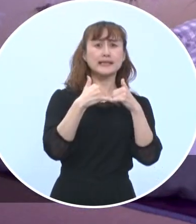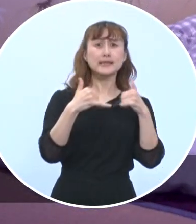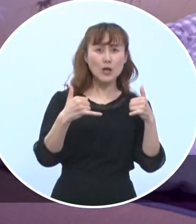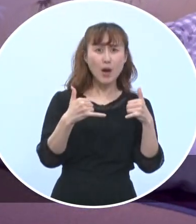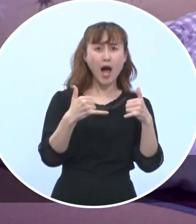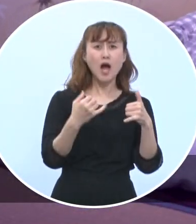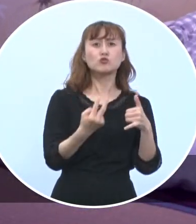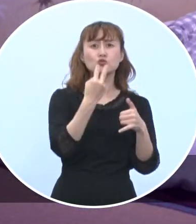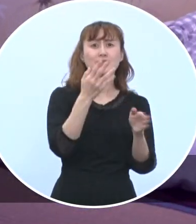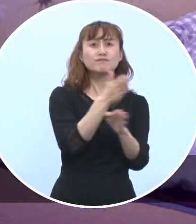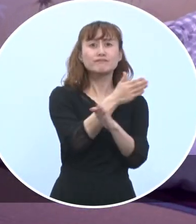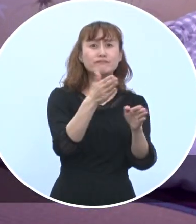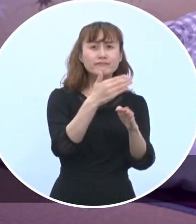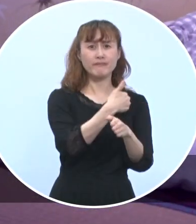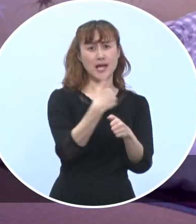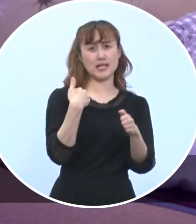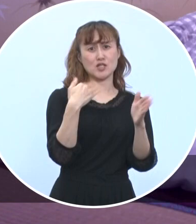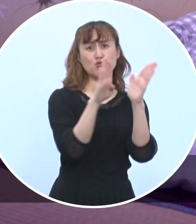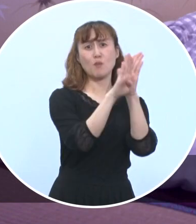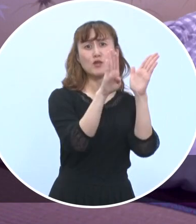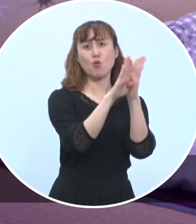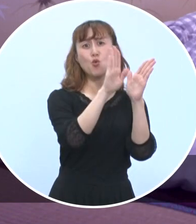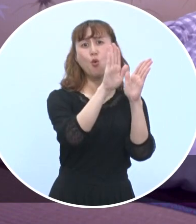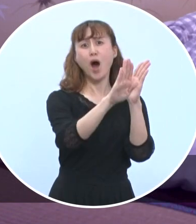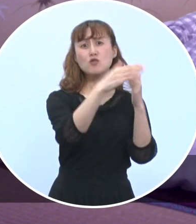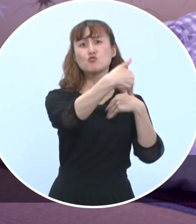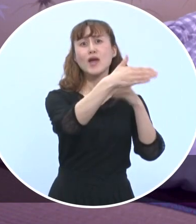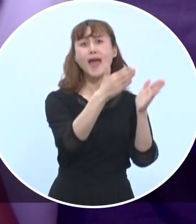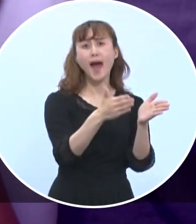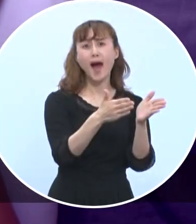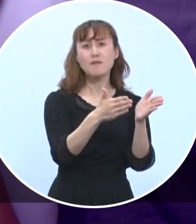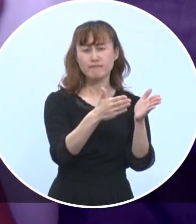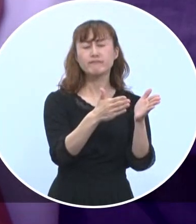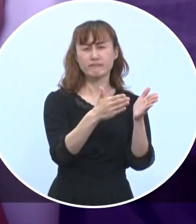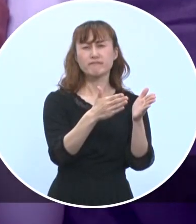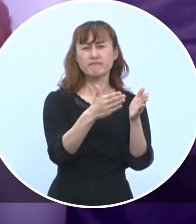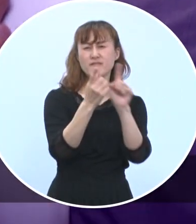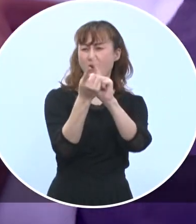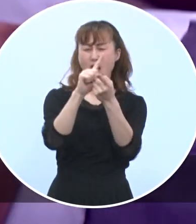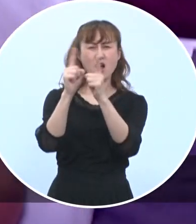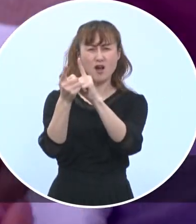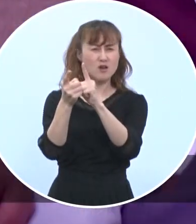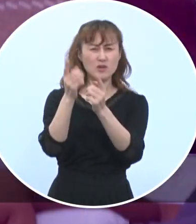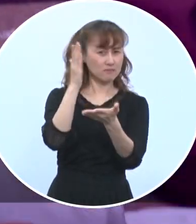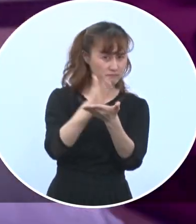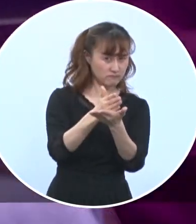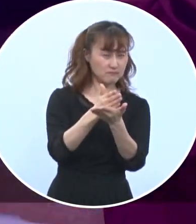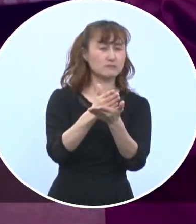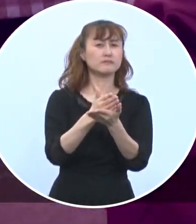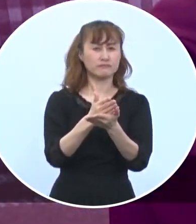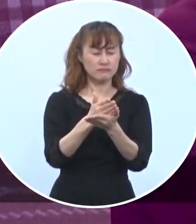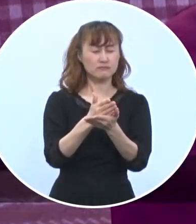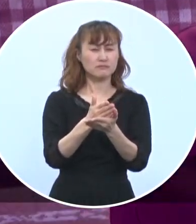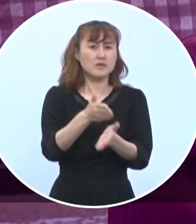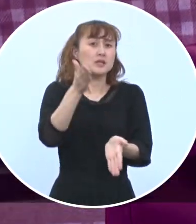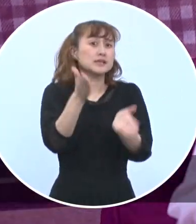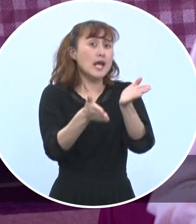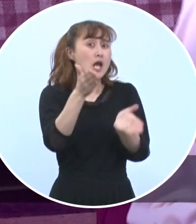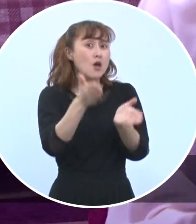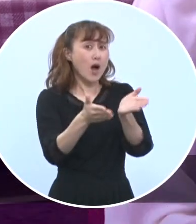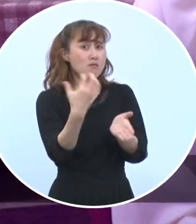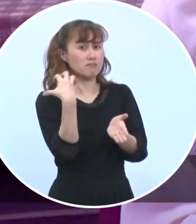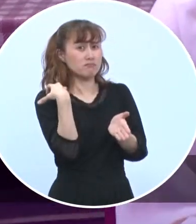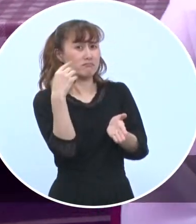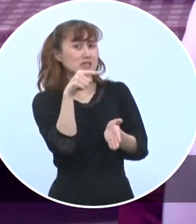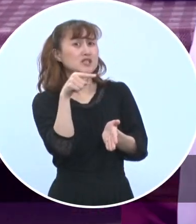個室で過ごし、人との接触を減らすことが大切です。また感染者の世話をする人は可能な限り